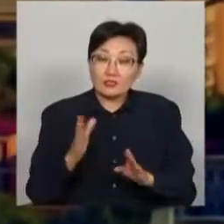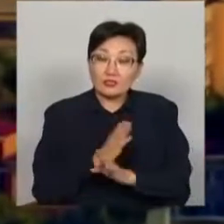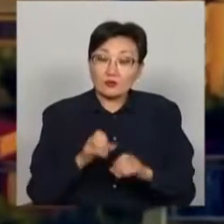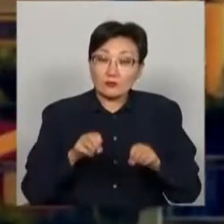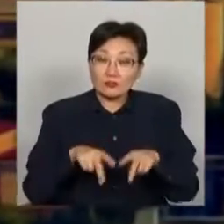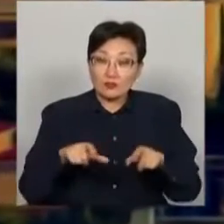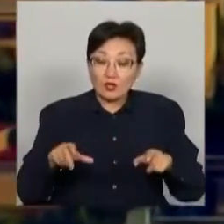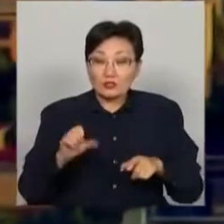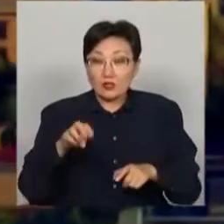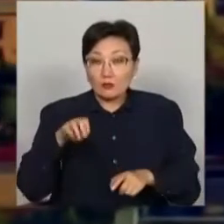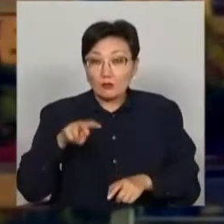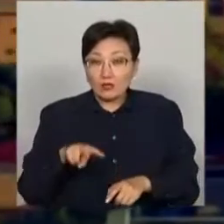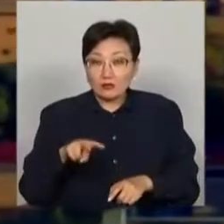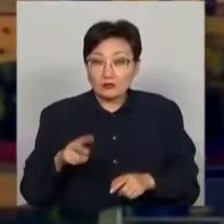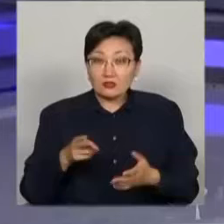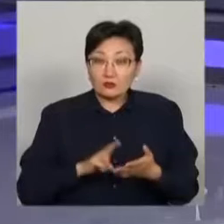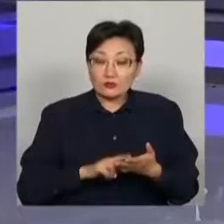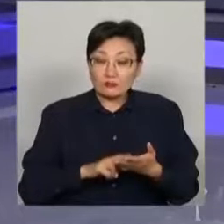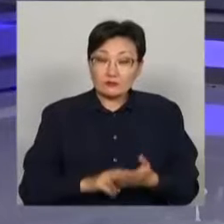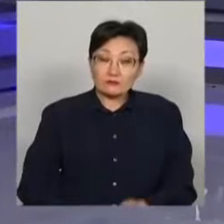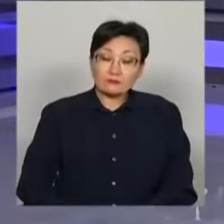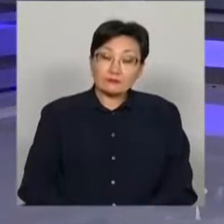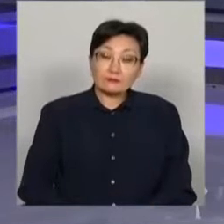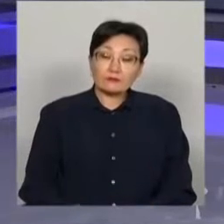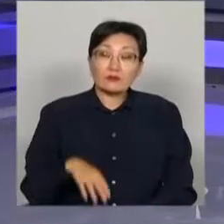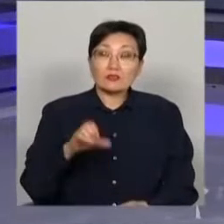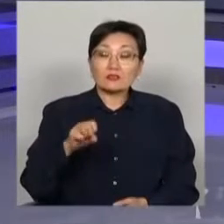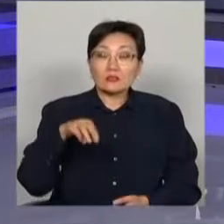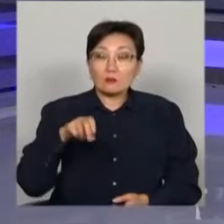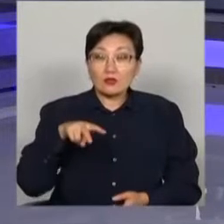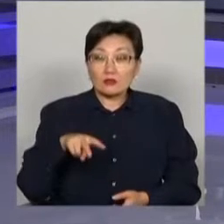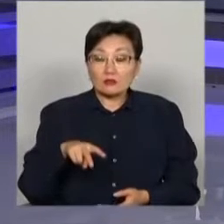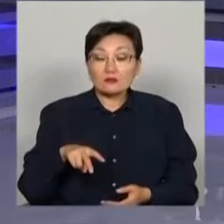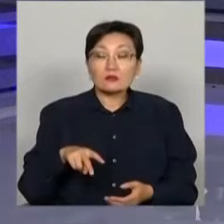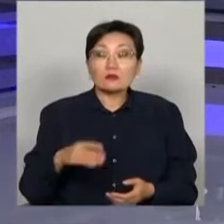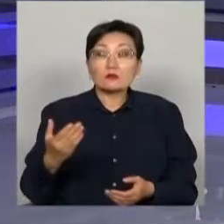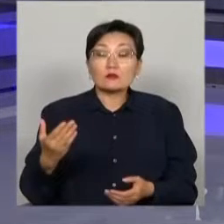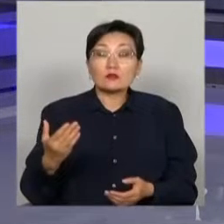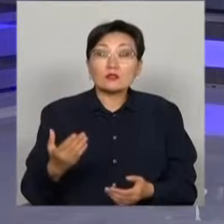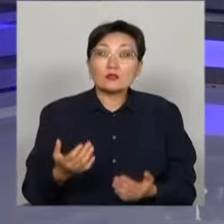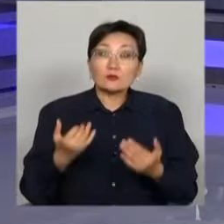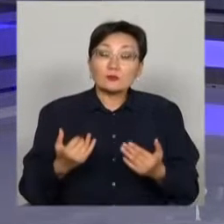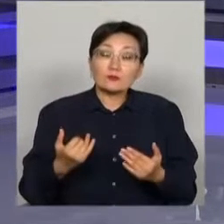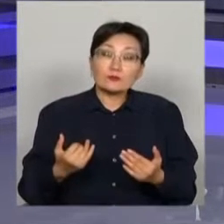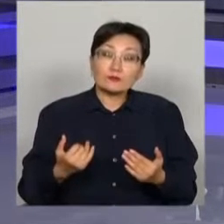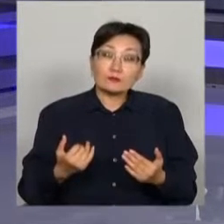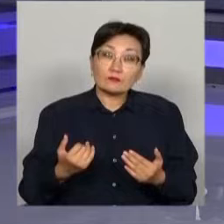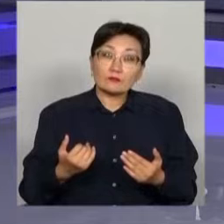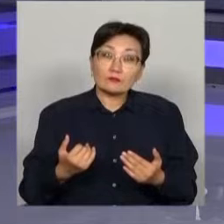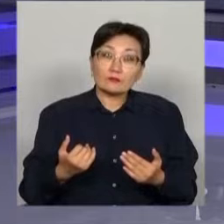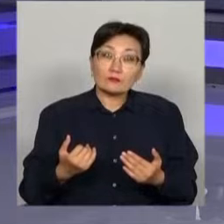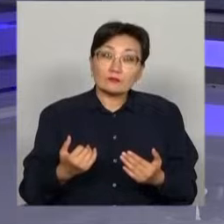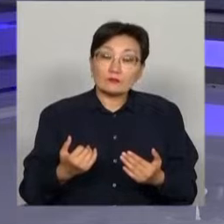ағартушысы Самал Әбілеваны қосайық. Самал Нарымбайқызы, енді аң құс